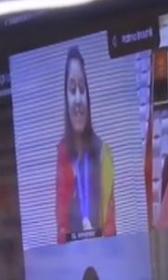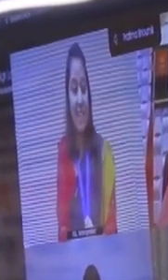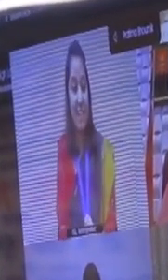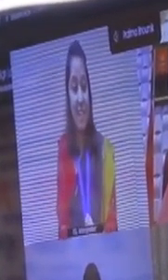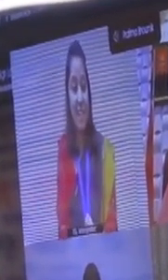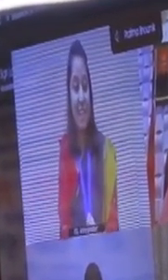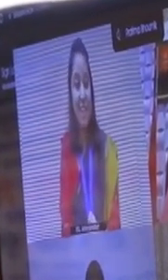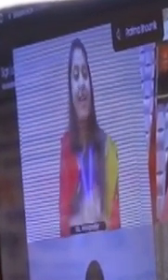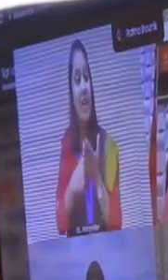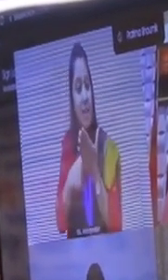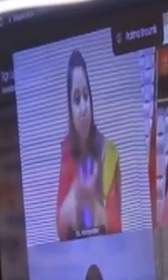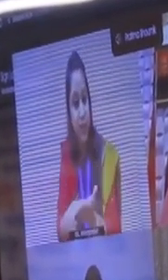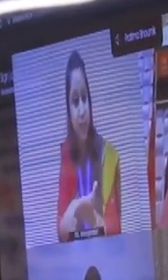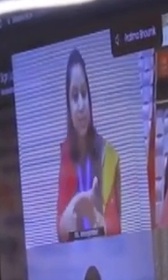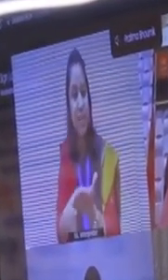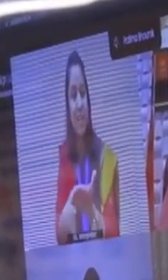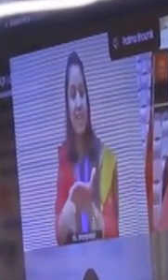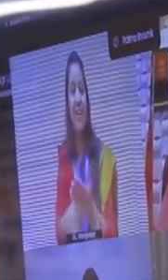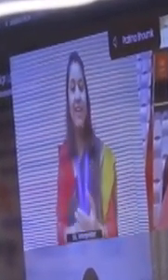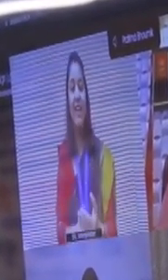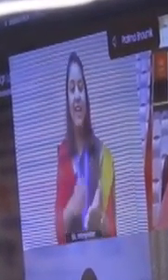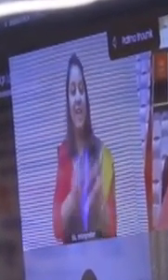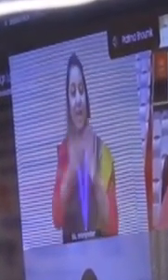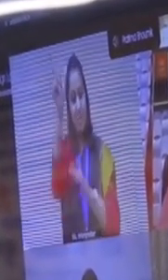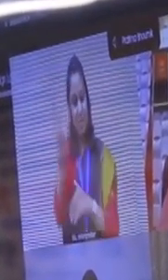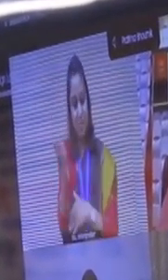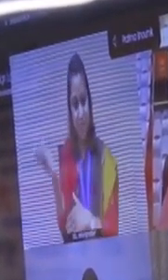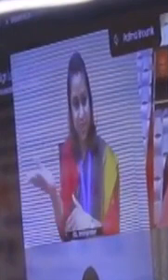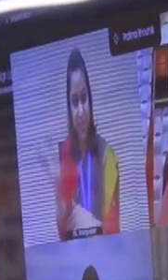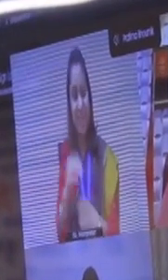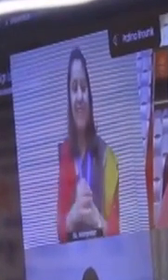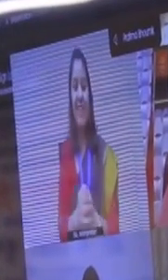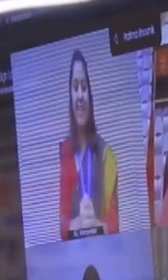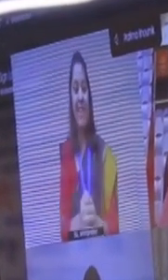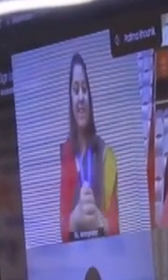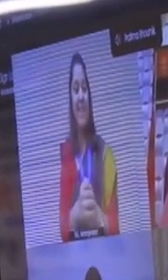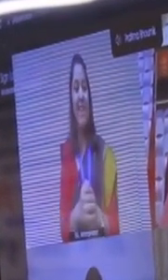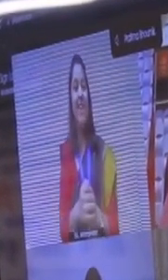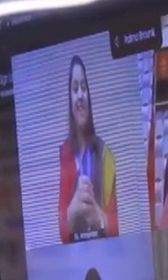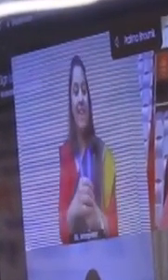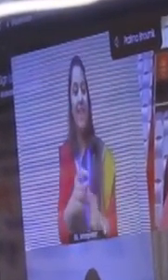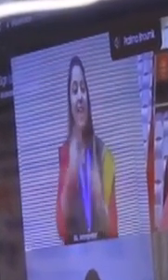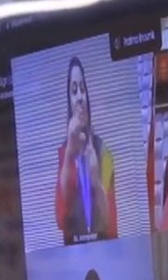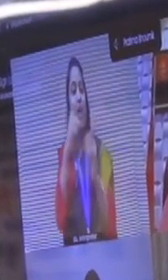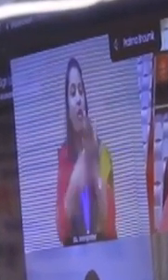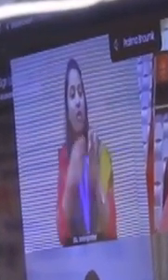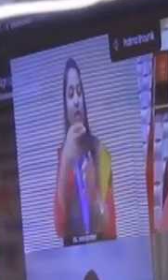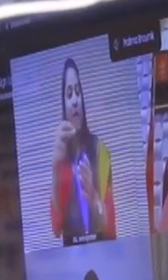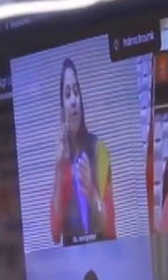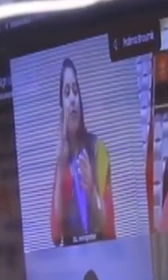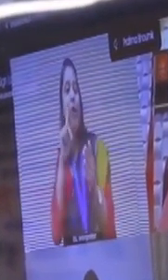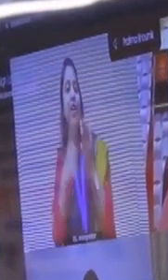परम आदरणीय हमारे मंत्री इससे दफ्तर की डॉक्टर वीरेंद्र कुमार जी,